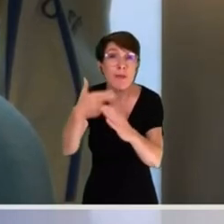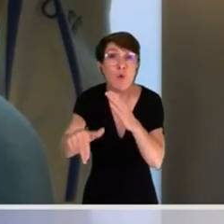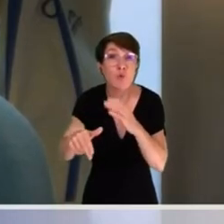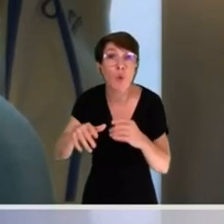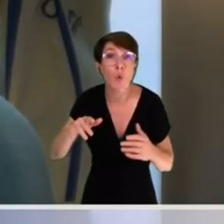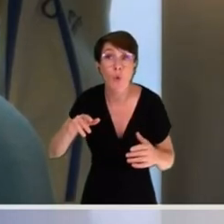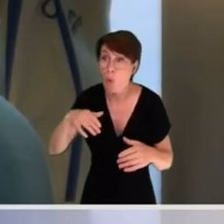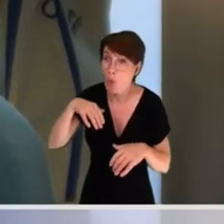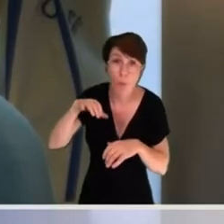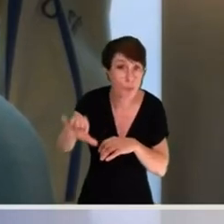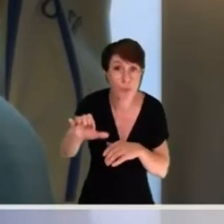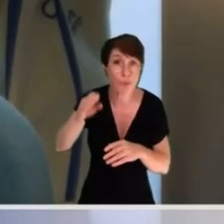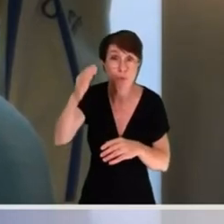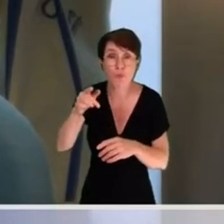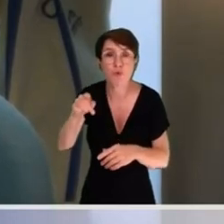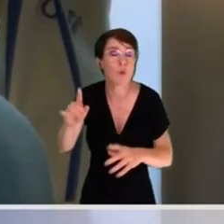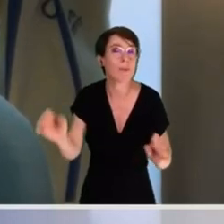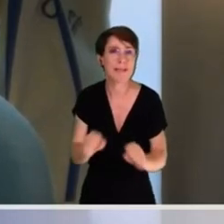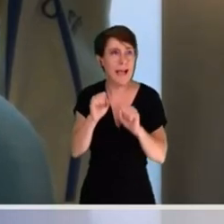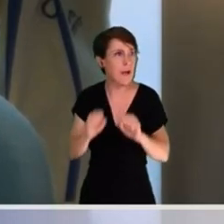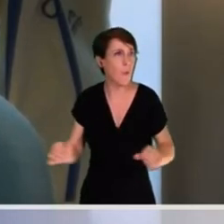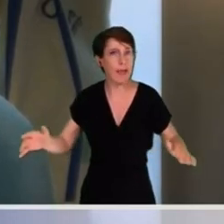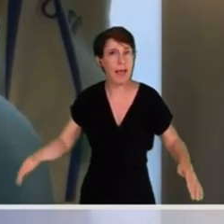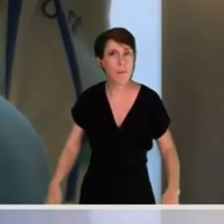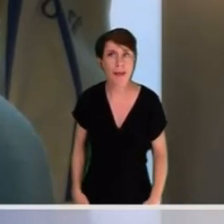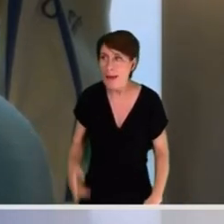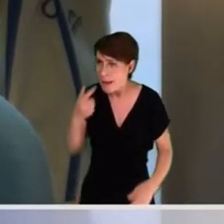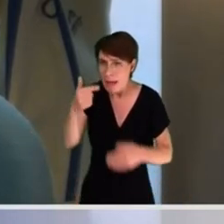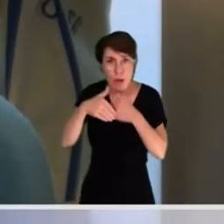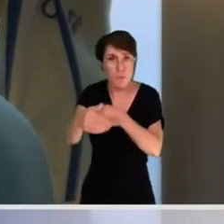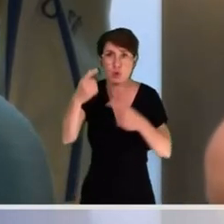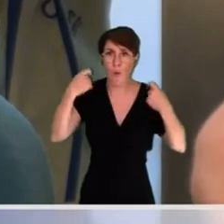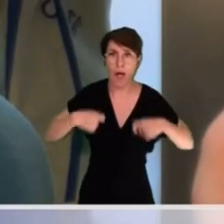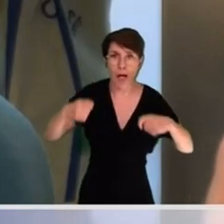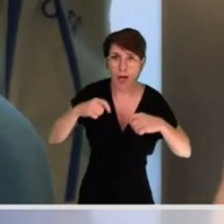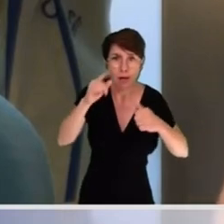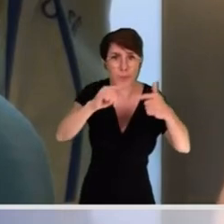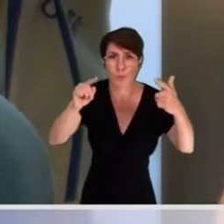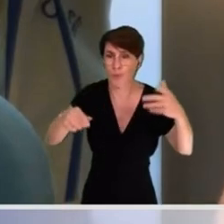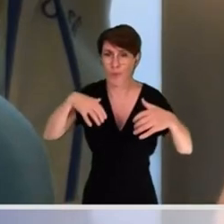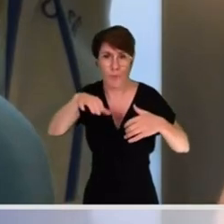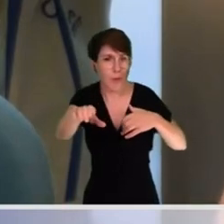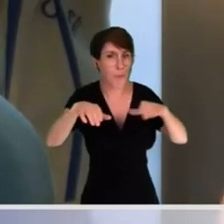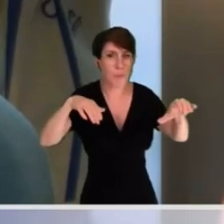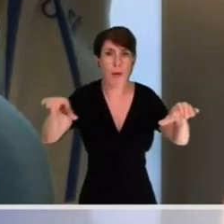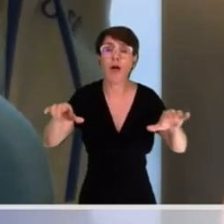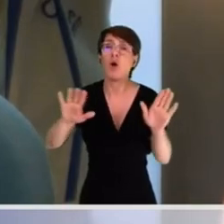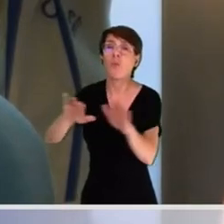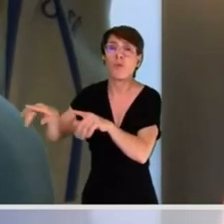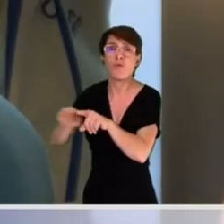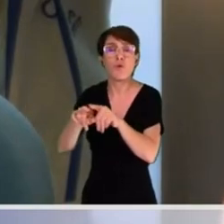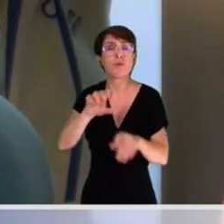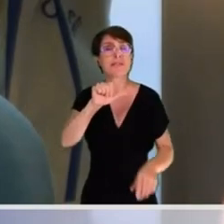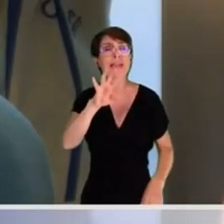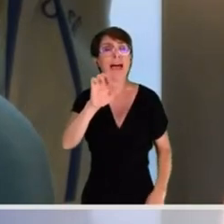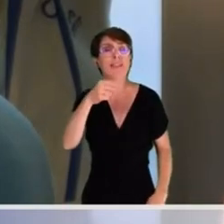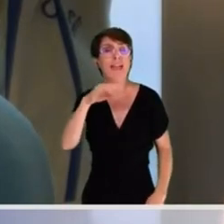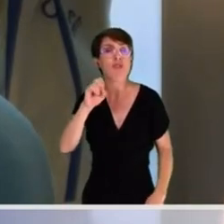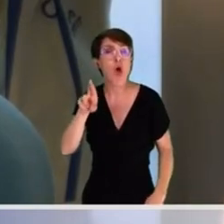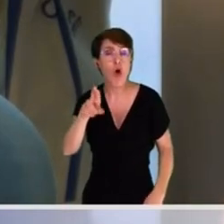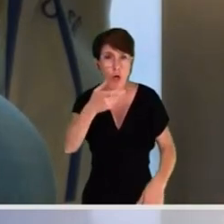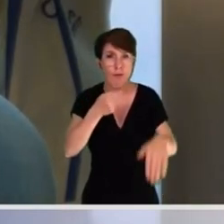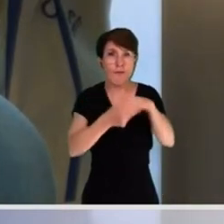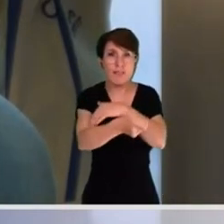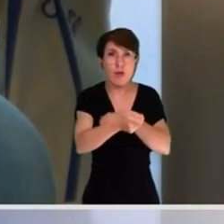personne. C'est incroyable tout ce qui nous attend. Le financement d'Atanor n'est pas lui aussi